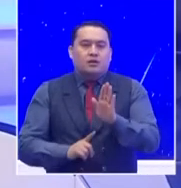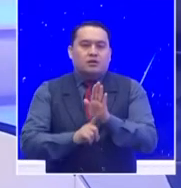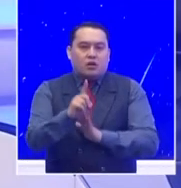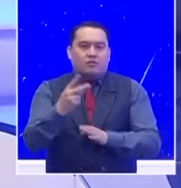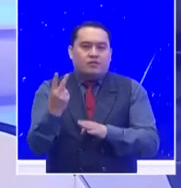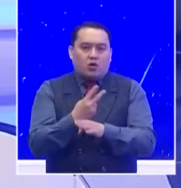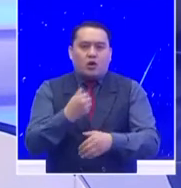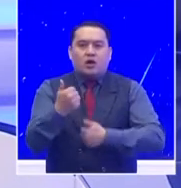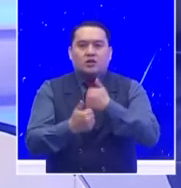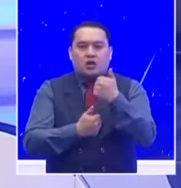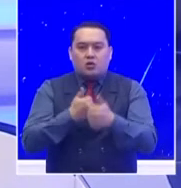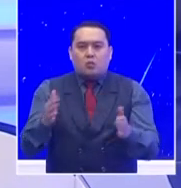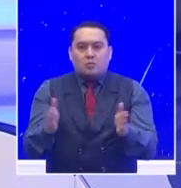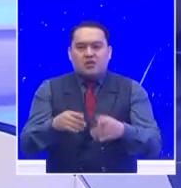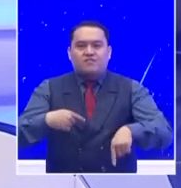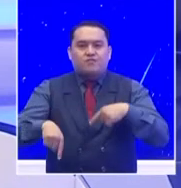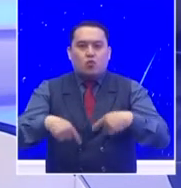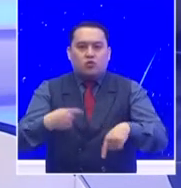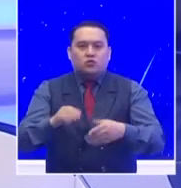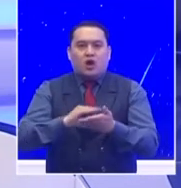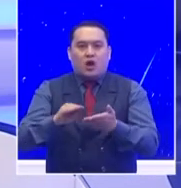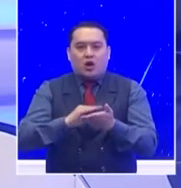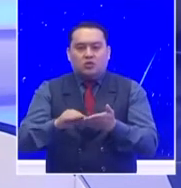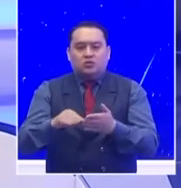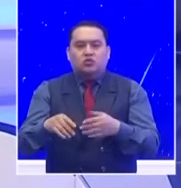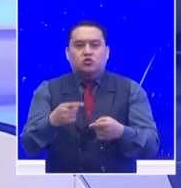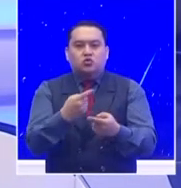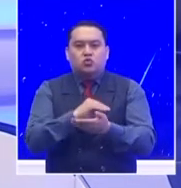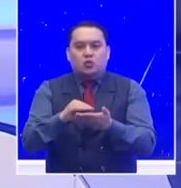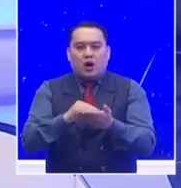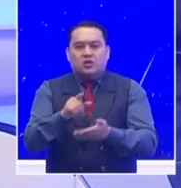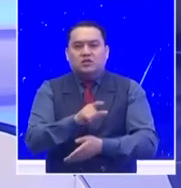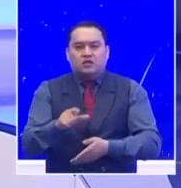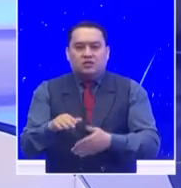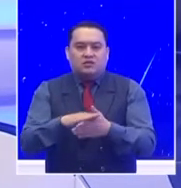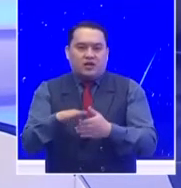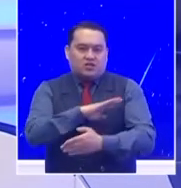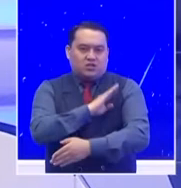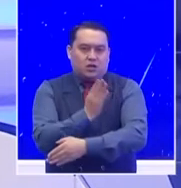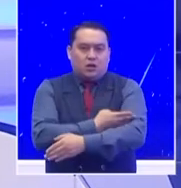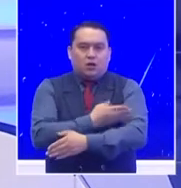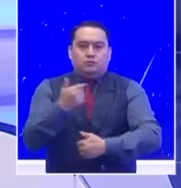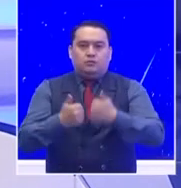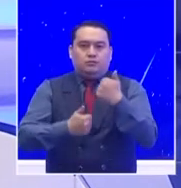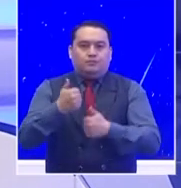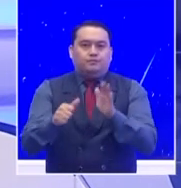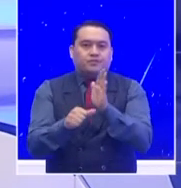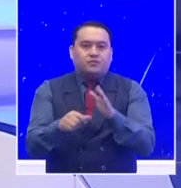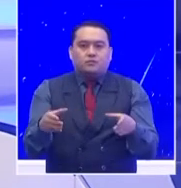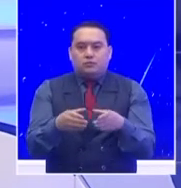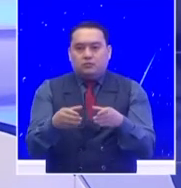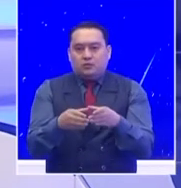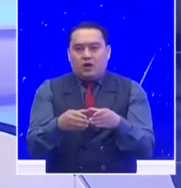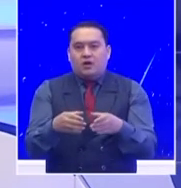Стартовал второй сезон турнира по мини-футболу среди сотрудников средств массовой информации. Звание сильнейшего на этот раз оспаривать 6 команд.